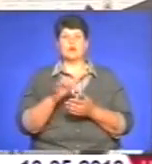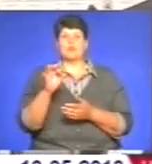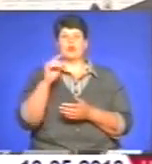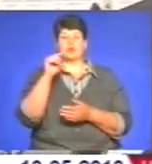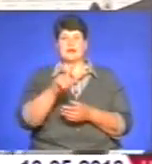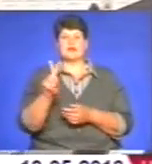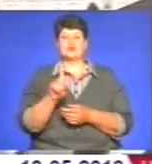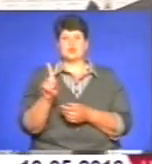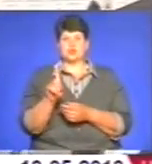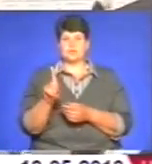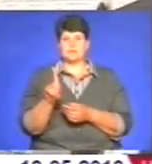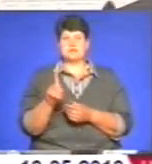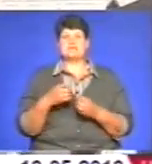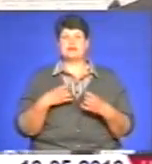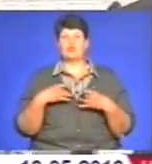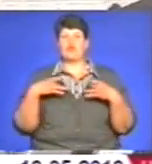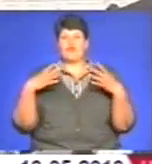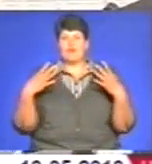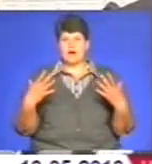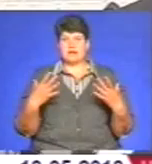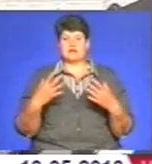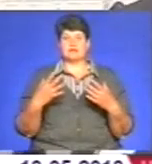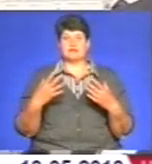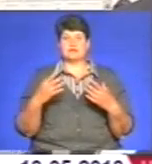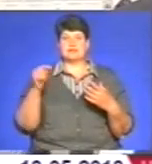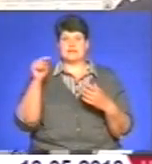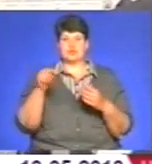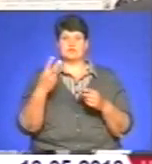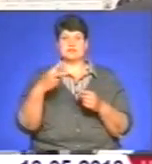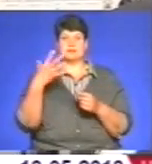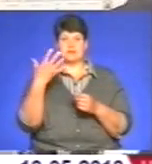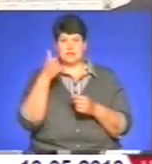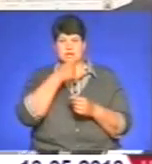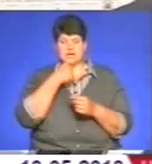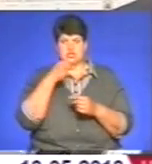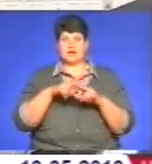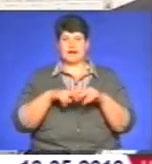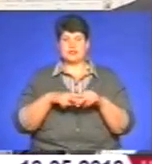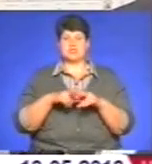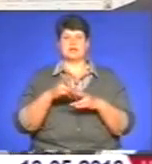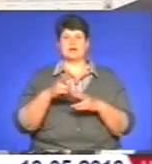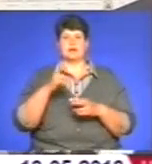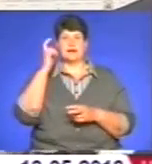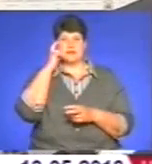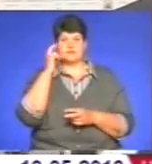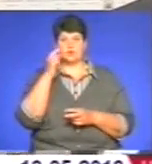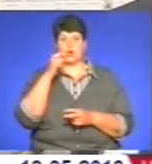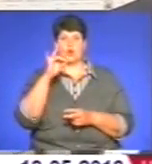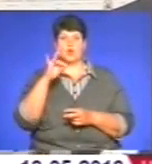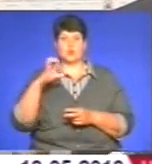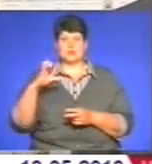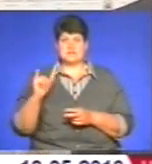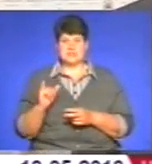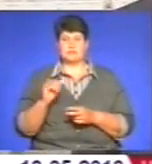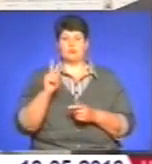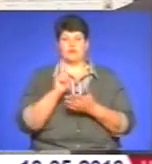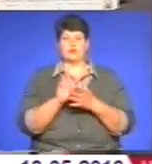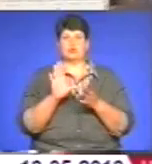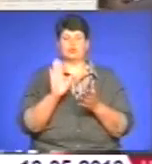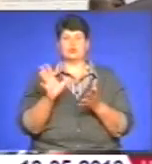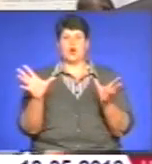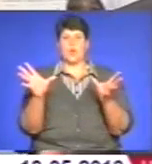якраз святкування 1025-річчя хрещення Київської Русі, це якраз має бути тим об'єднуючим